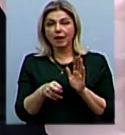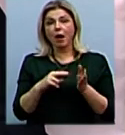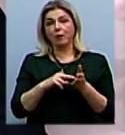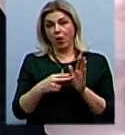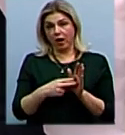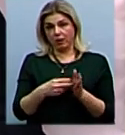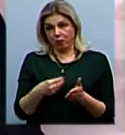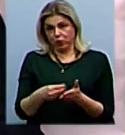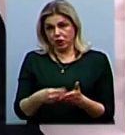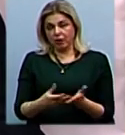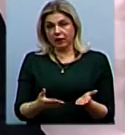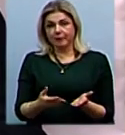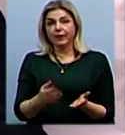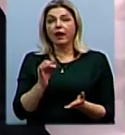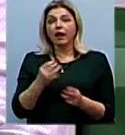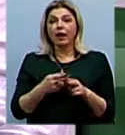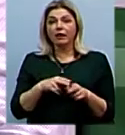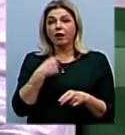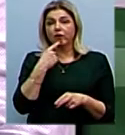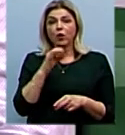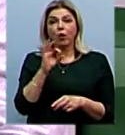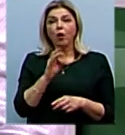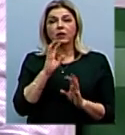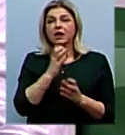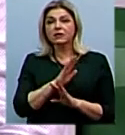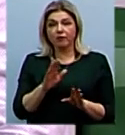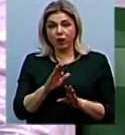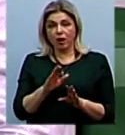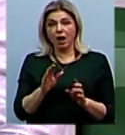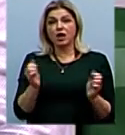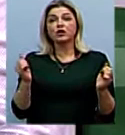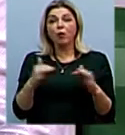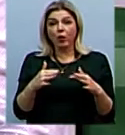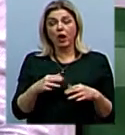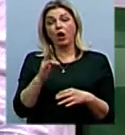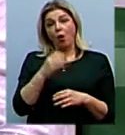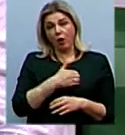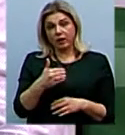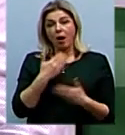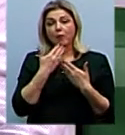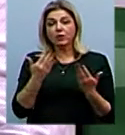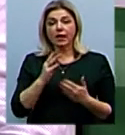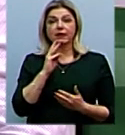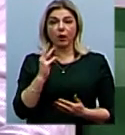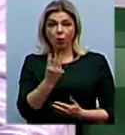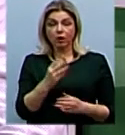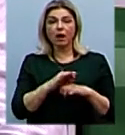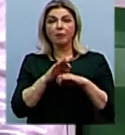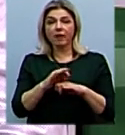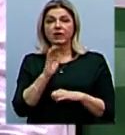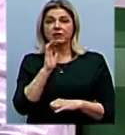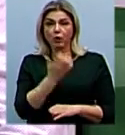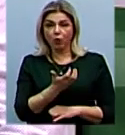проекта бюджета. То есть это говорит о очень серьезном управленческом сборе. Хотя мы последние 3 года проводили